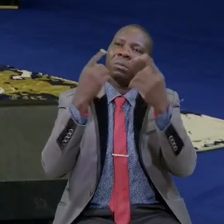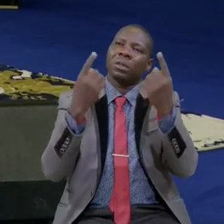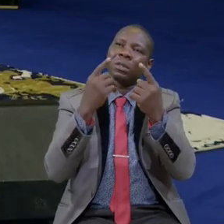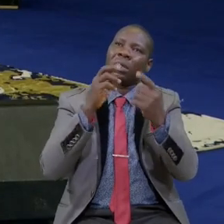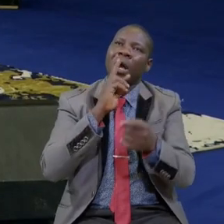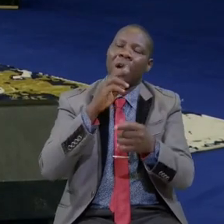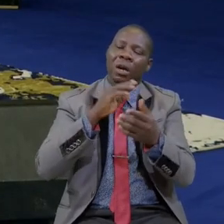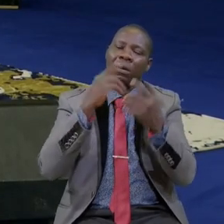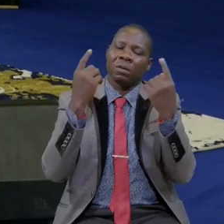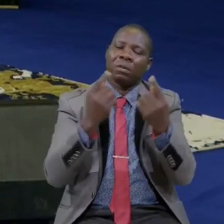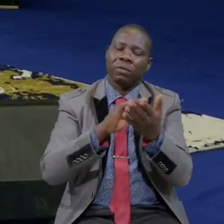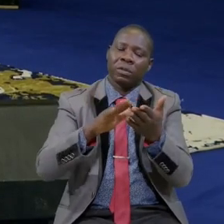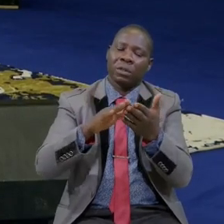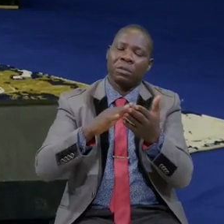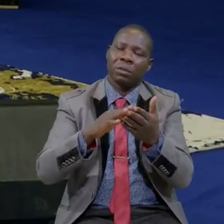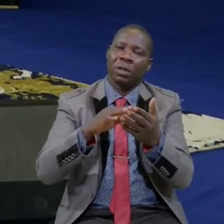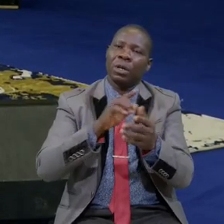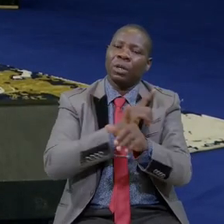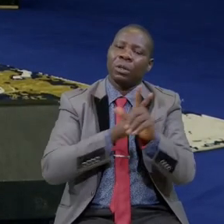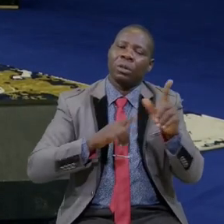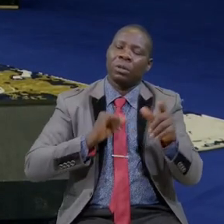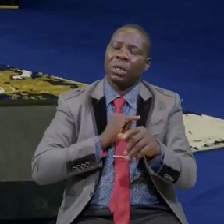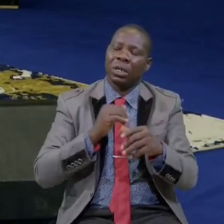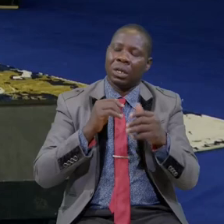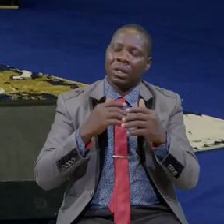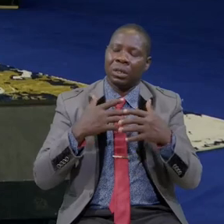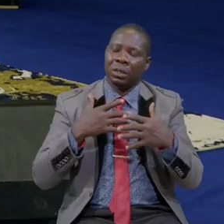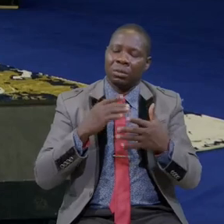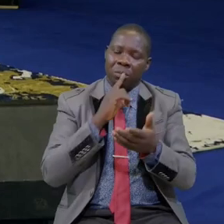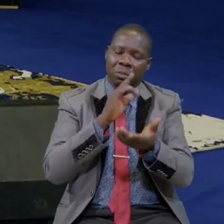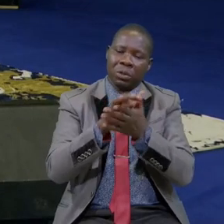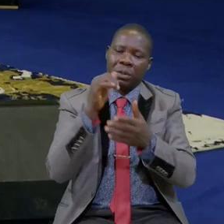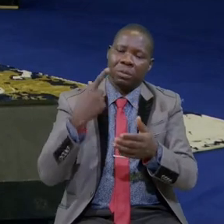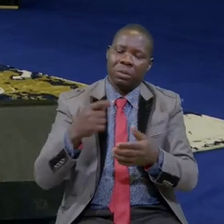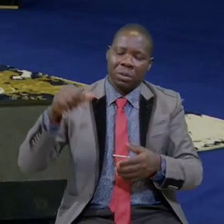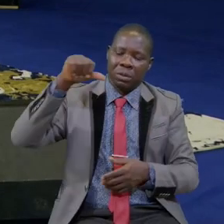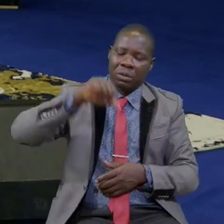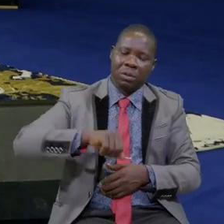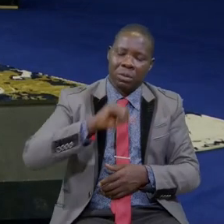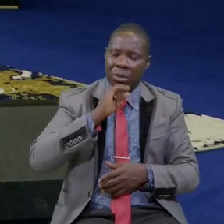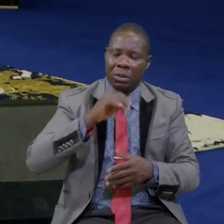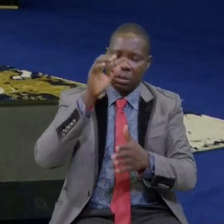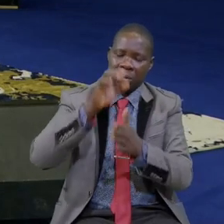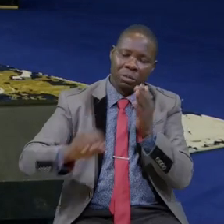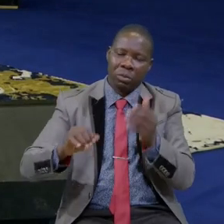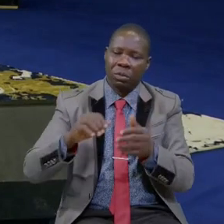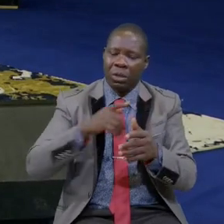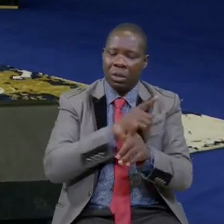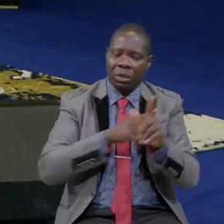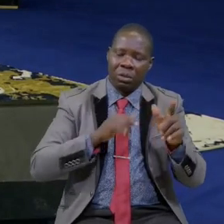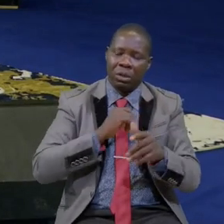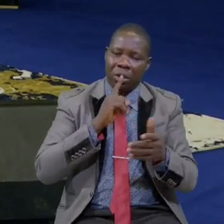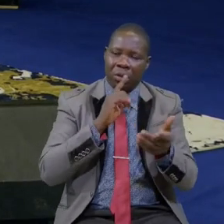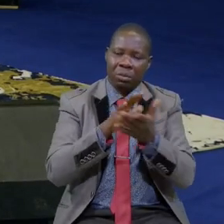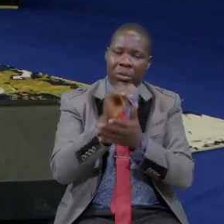je crois que la condamnation est ôtée. Seigneur, je crois une nouvelle vie